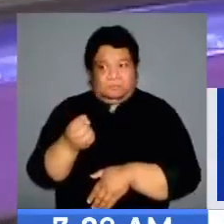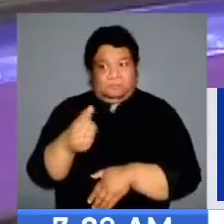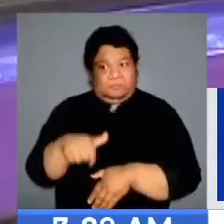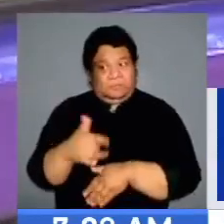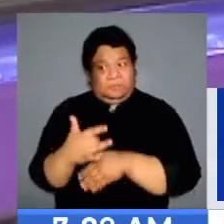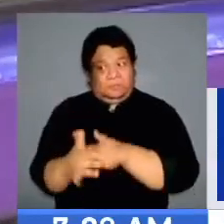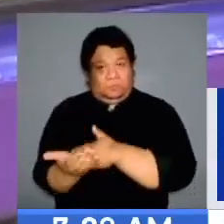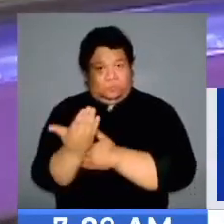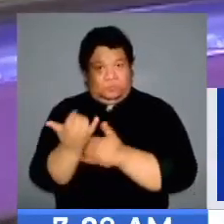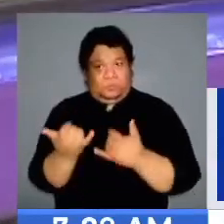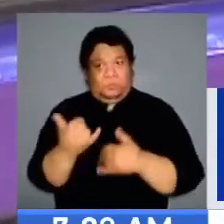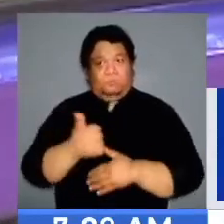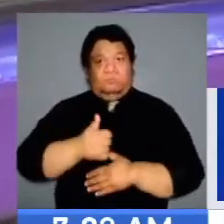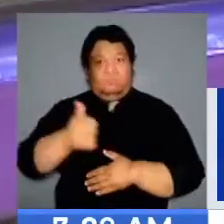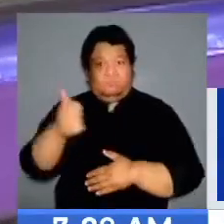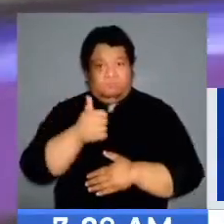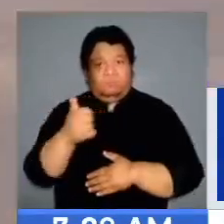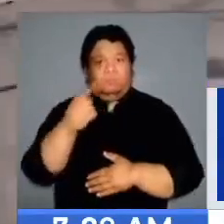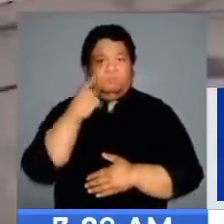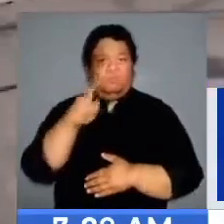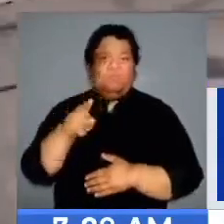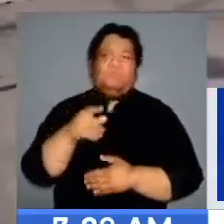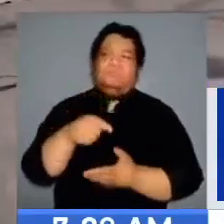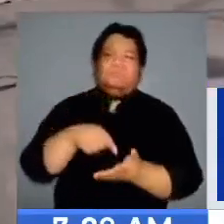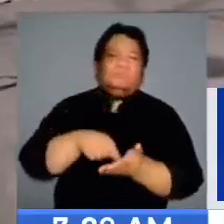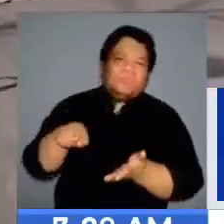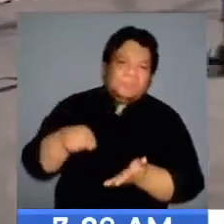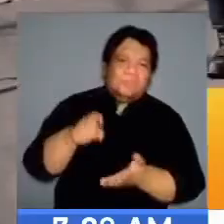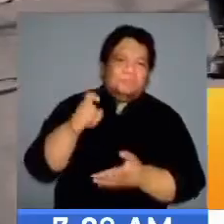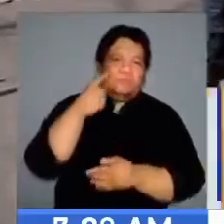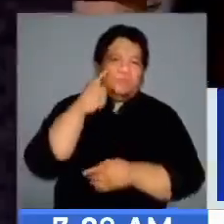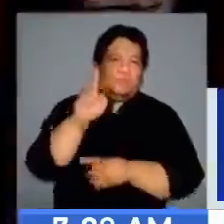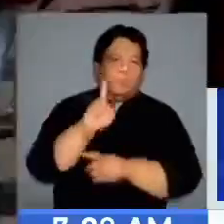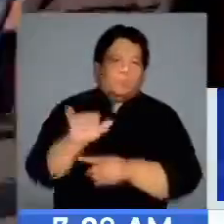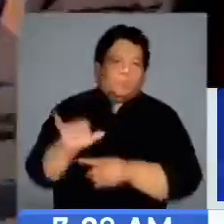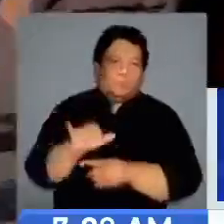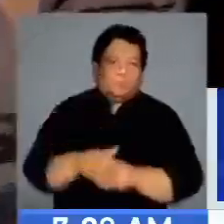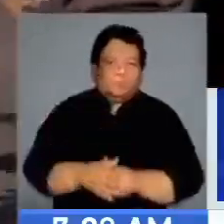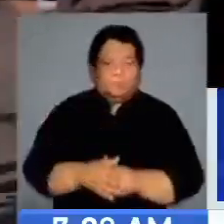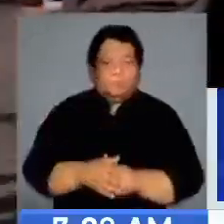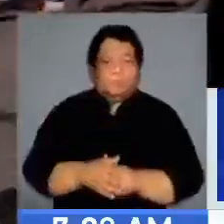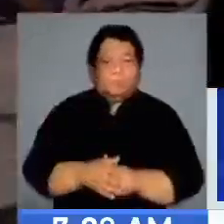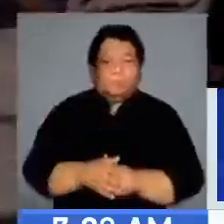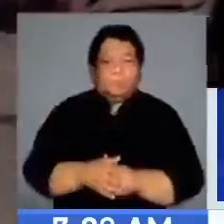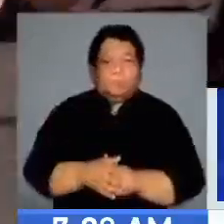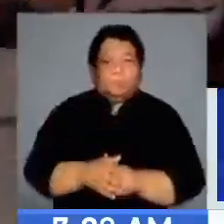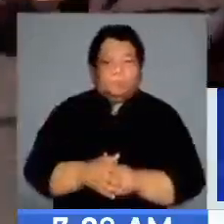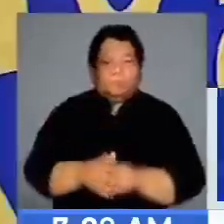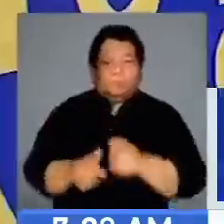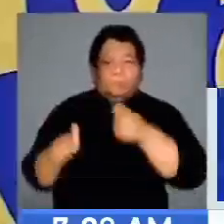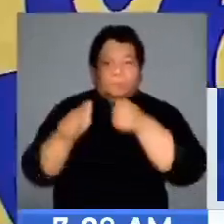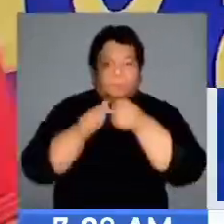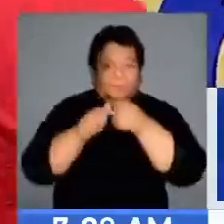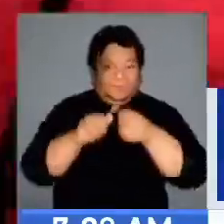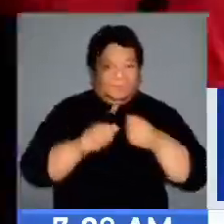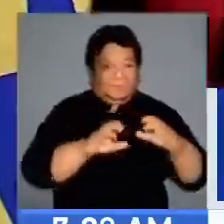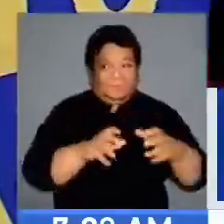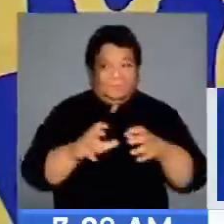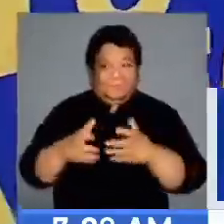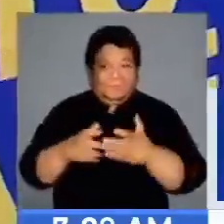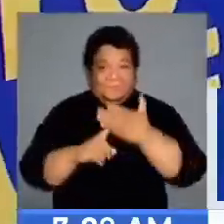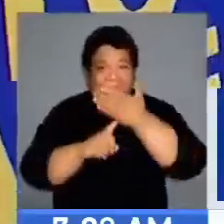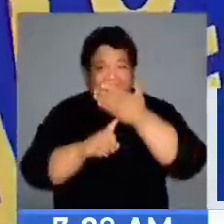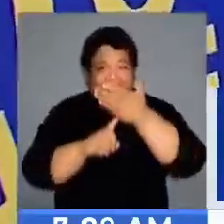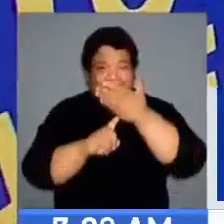ng panggastos ng pang-isang araw. Pangunahing hiling ng mga transport group na nagsasagawa ng strike na ibasura ang December